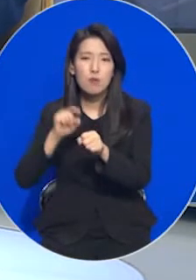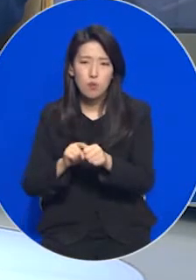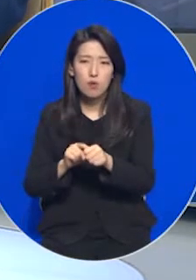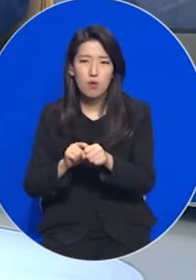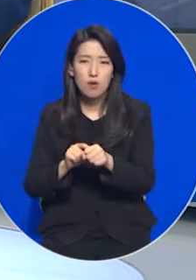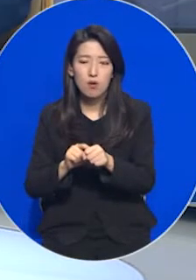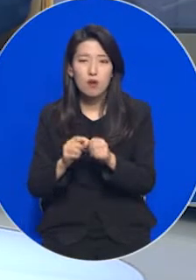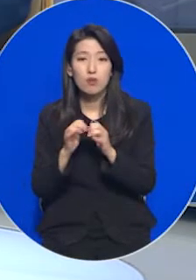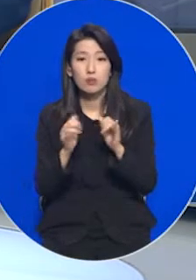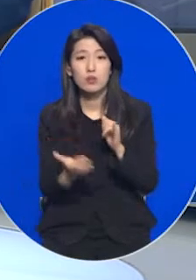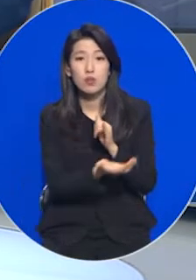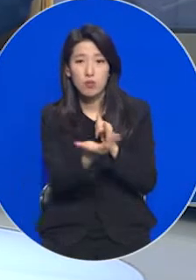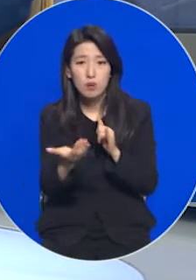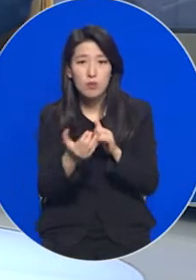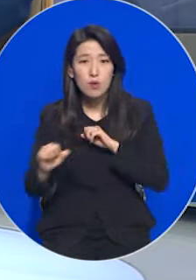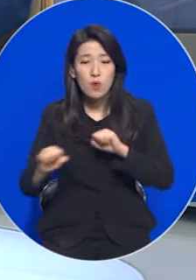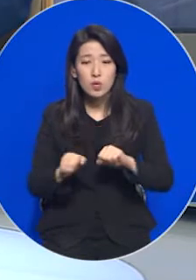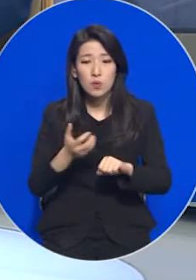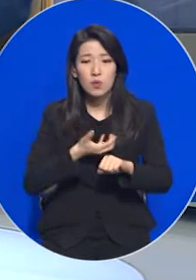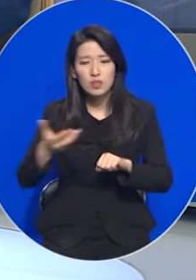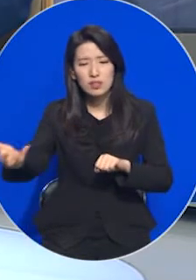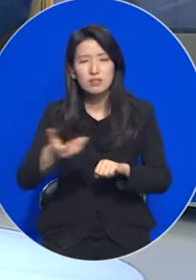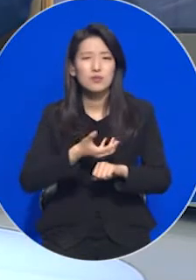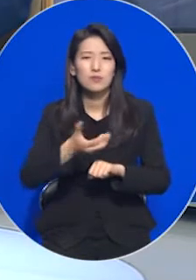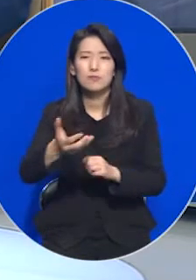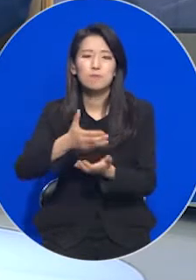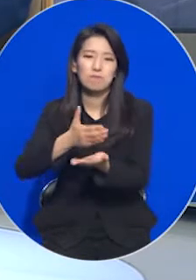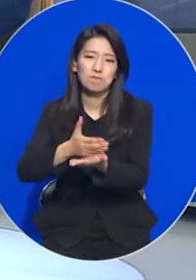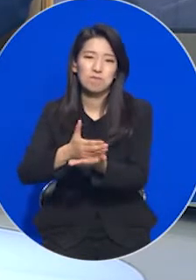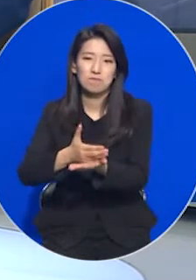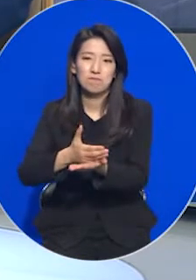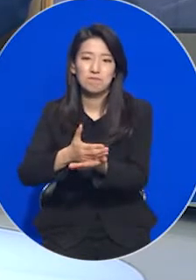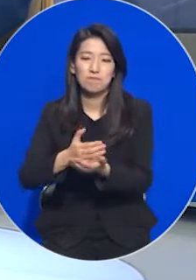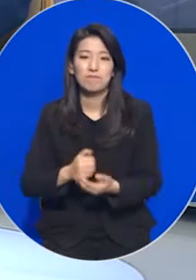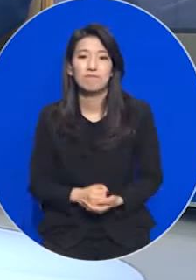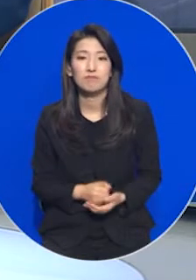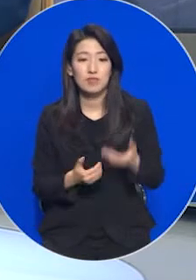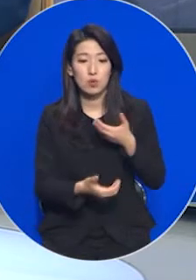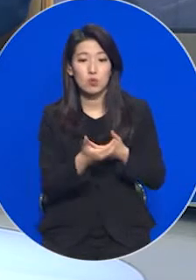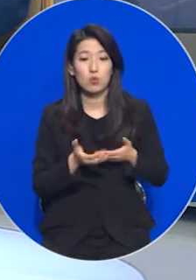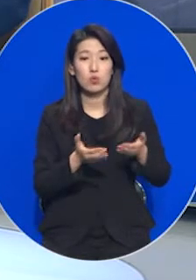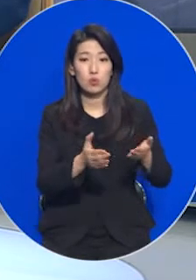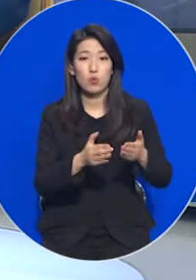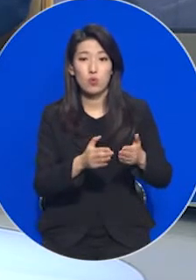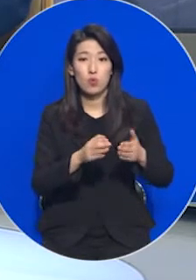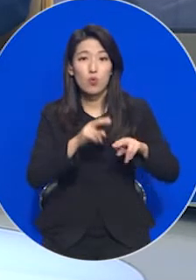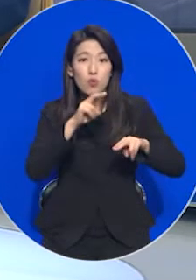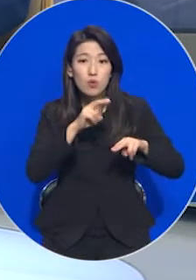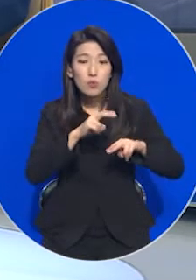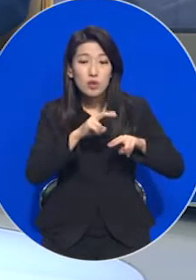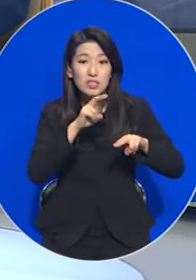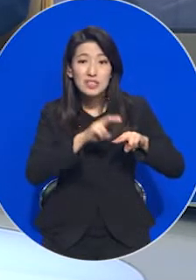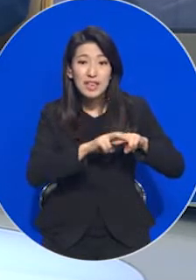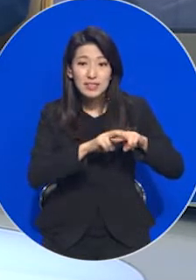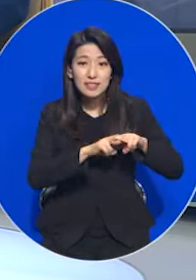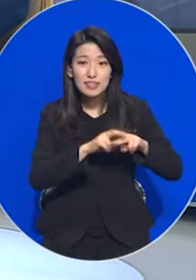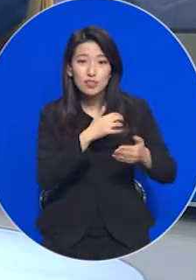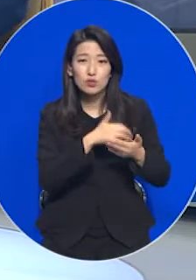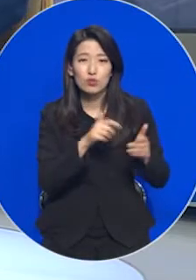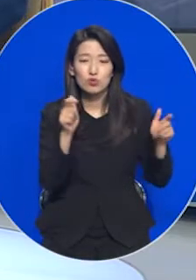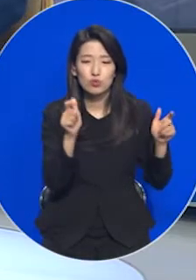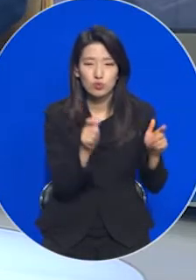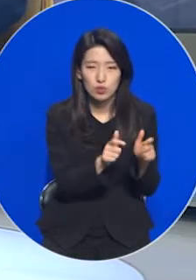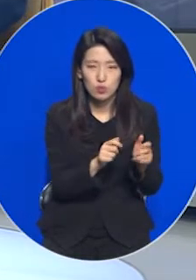요청했습니다. 정부는 이번 설에 대중교통 좌석 판매를 줄이고 고속도로 통행료도 부과하기로 했습니다.